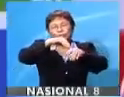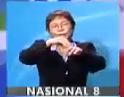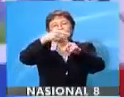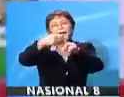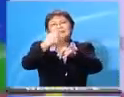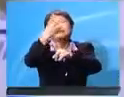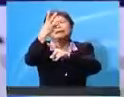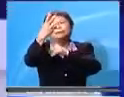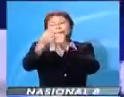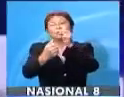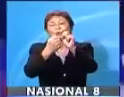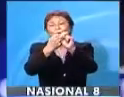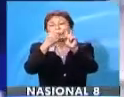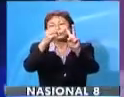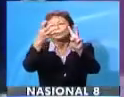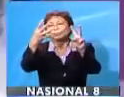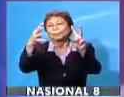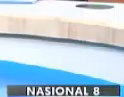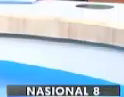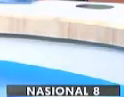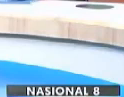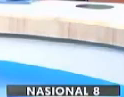Jun 2014.